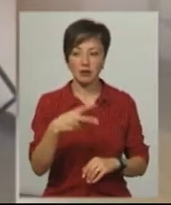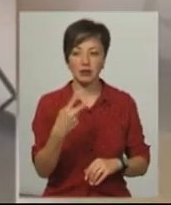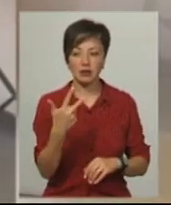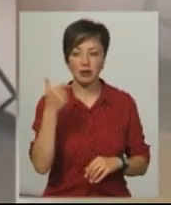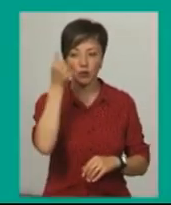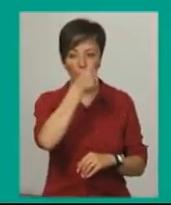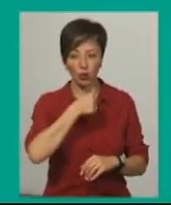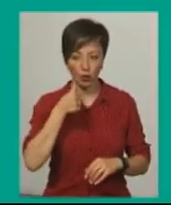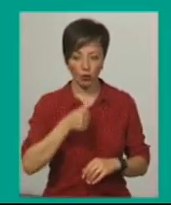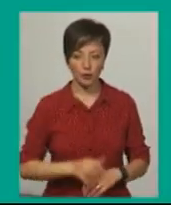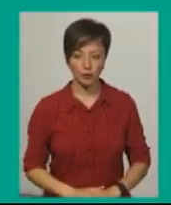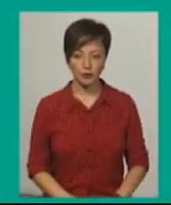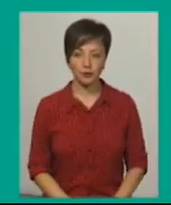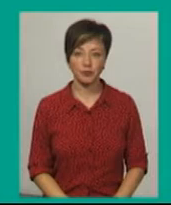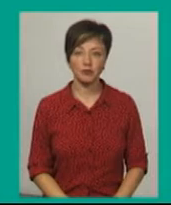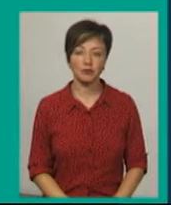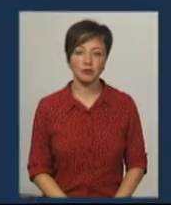23-го року.